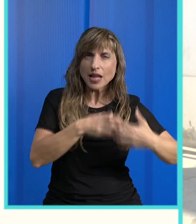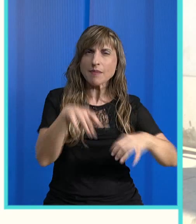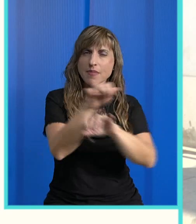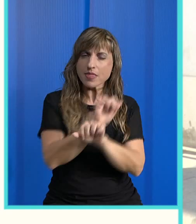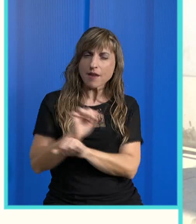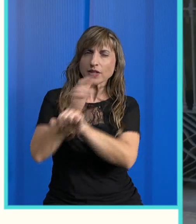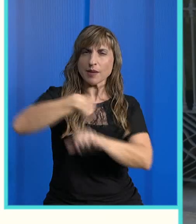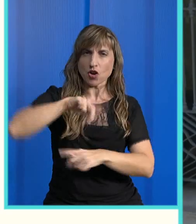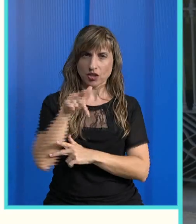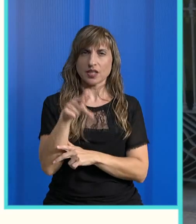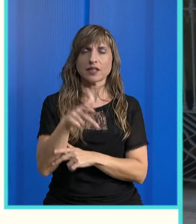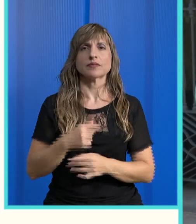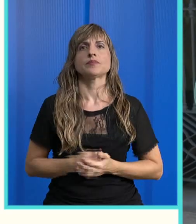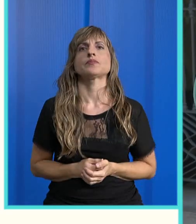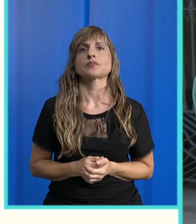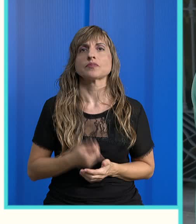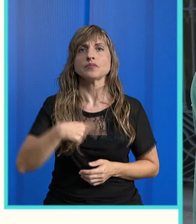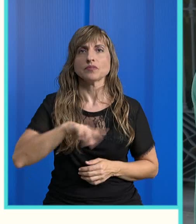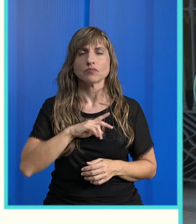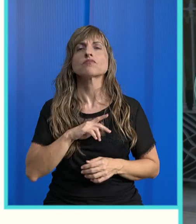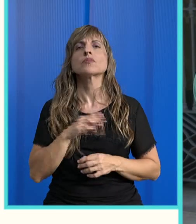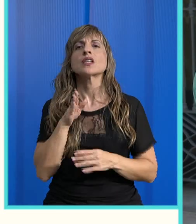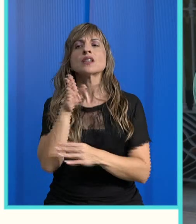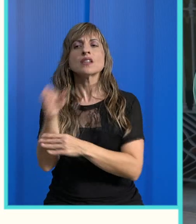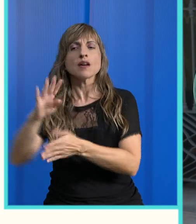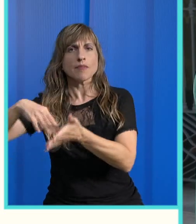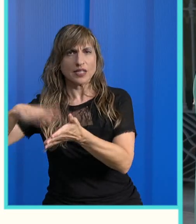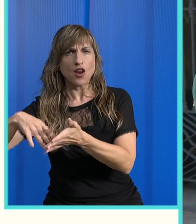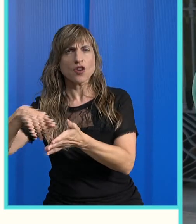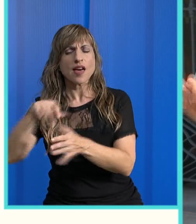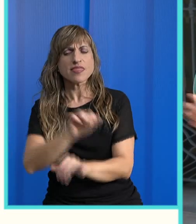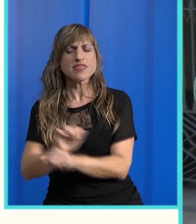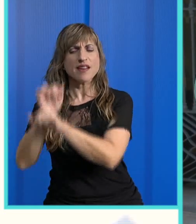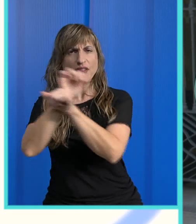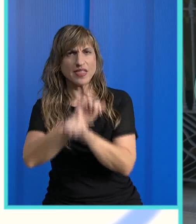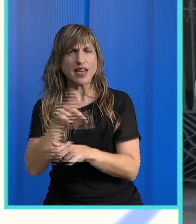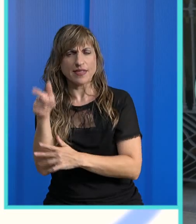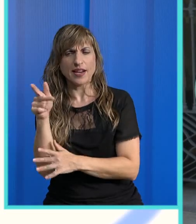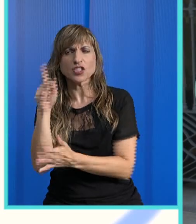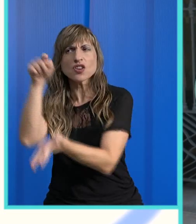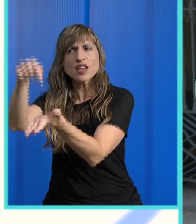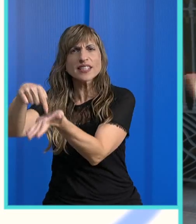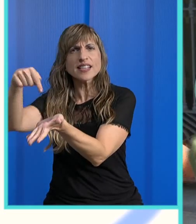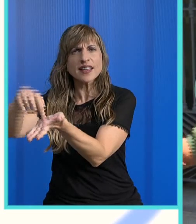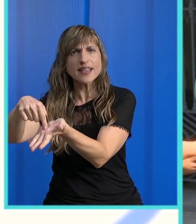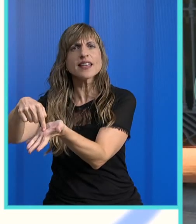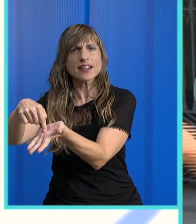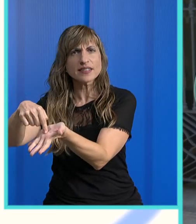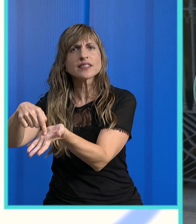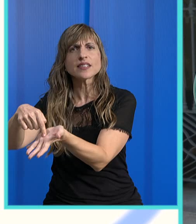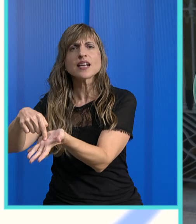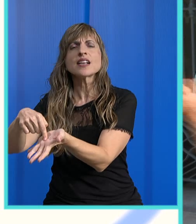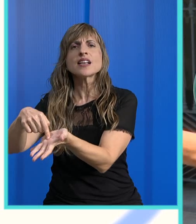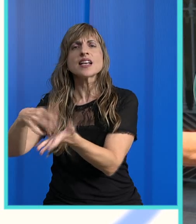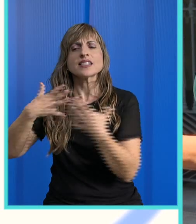els nostres drets. Irem a San Jaume a defender els nostres drets a exigir-los que siguin amb la sanitat